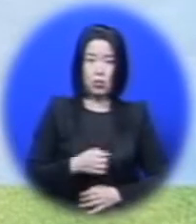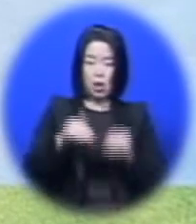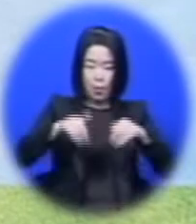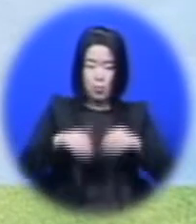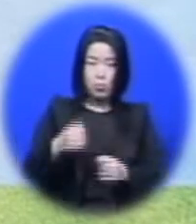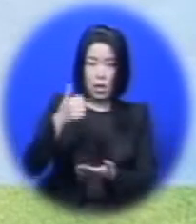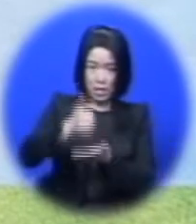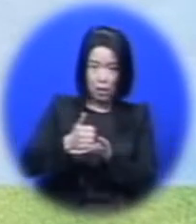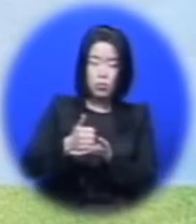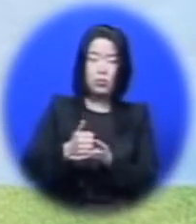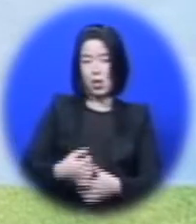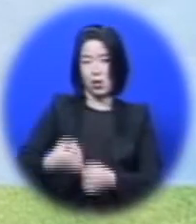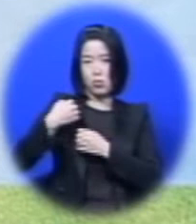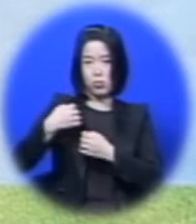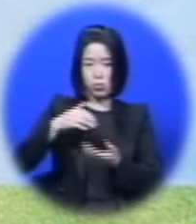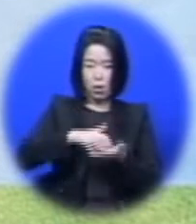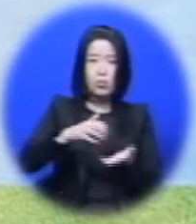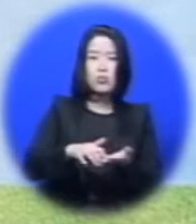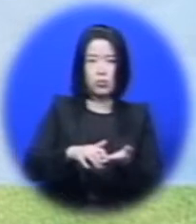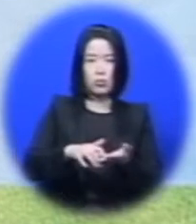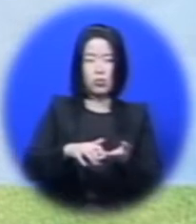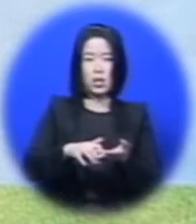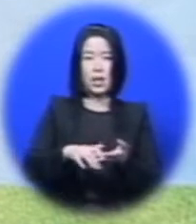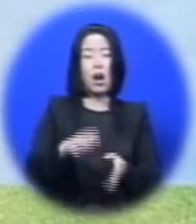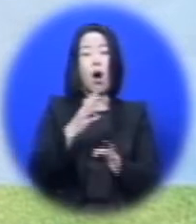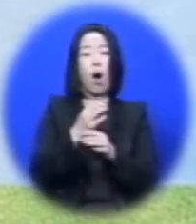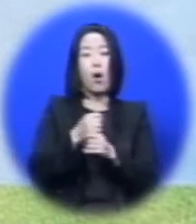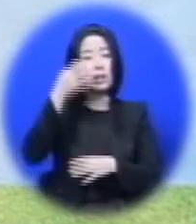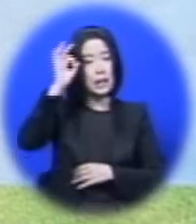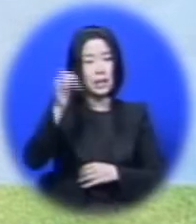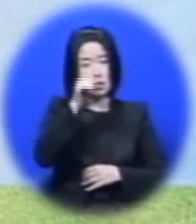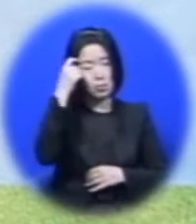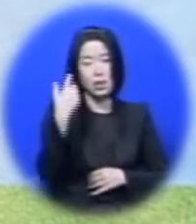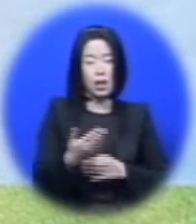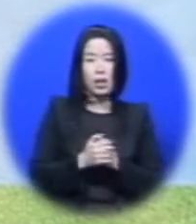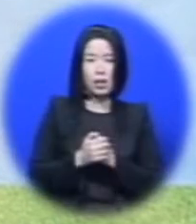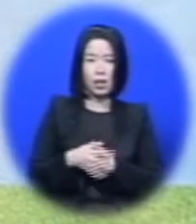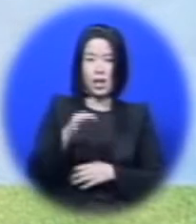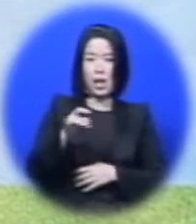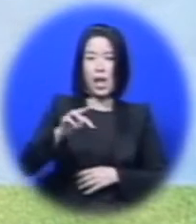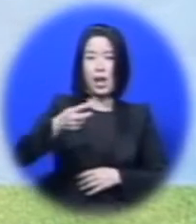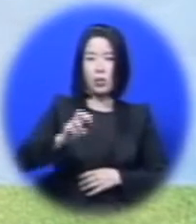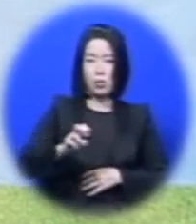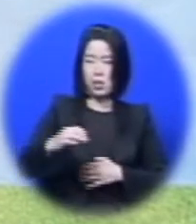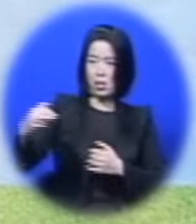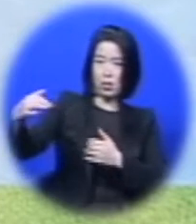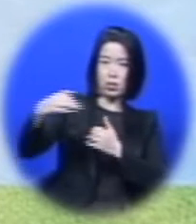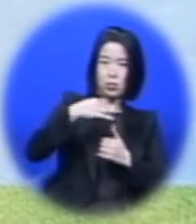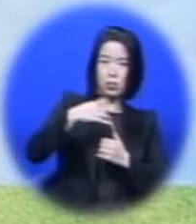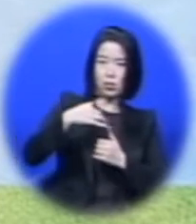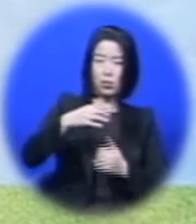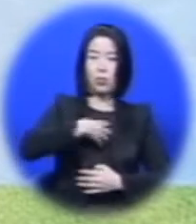장군이고 그리고 군사들의 수위였어요. 언제 깨달았습니까? 에돔이 치고 들어온다고 하는 위기가 왔을